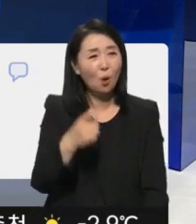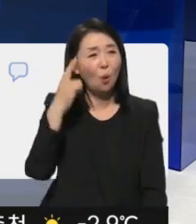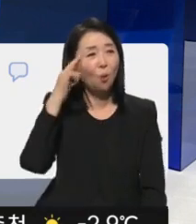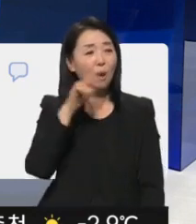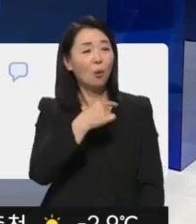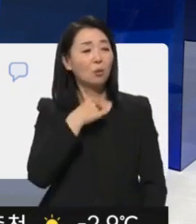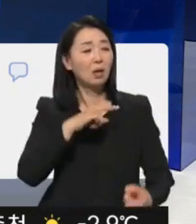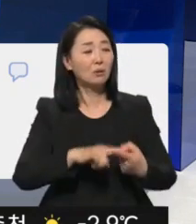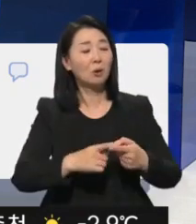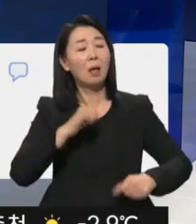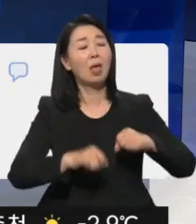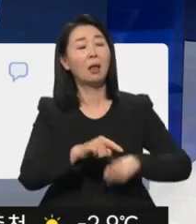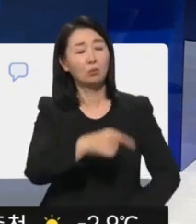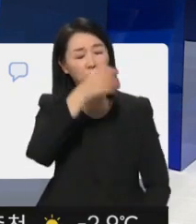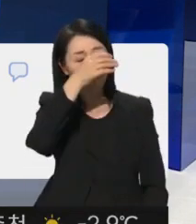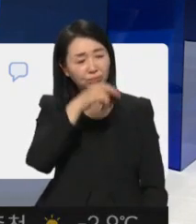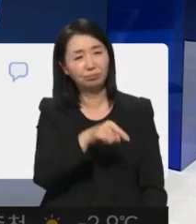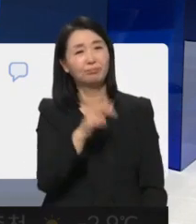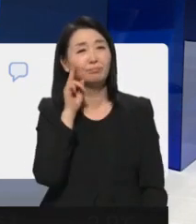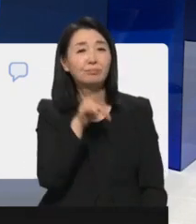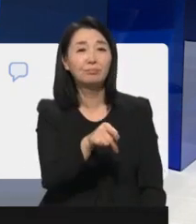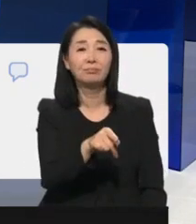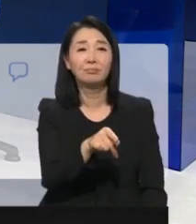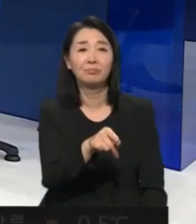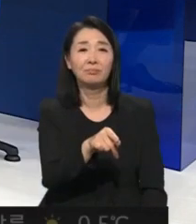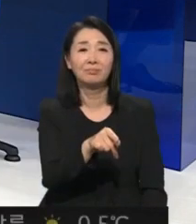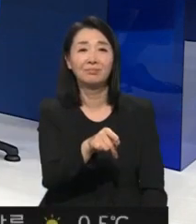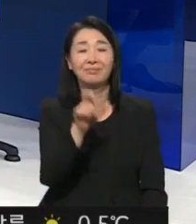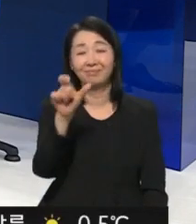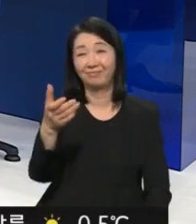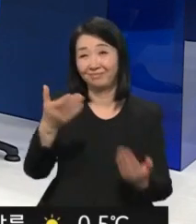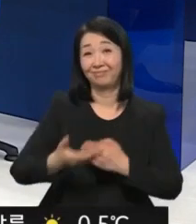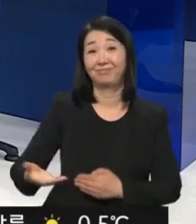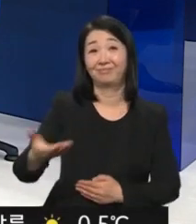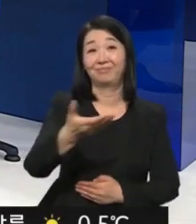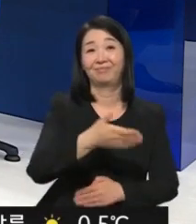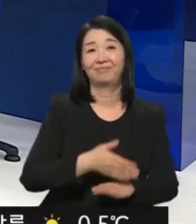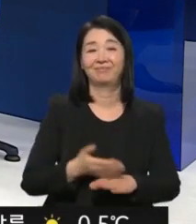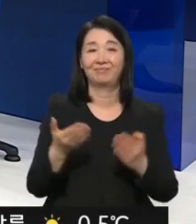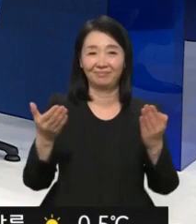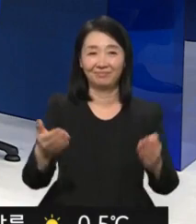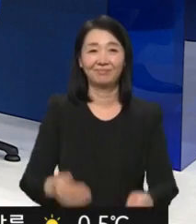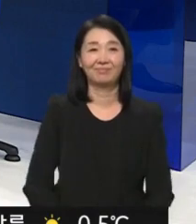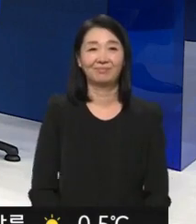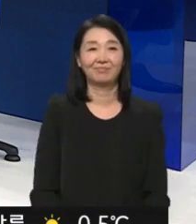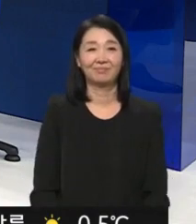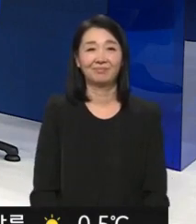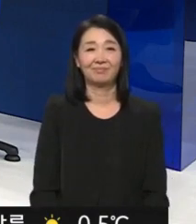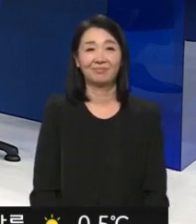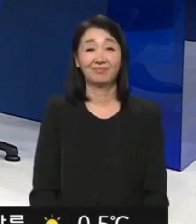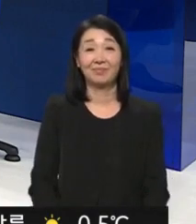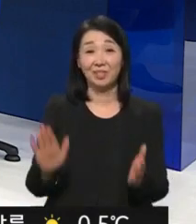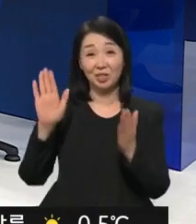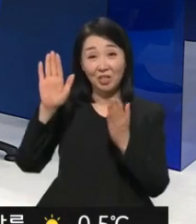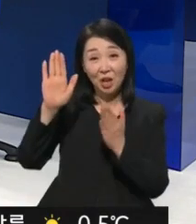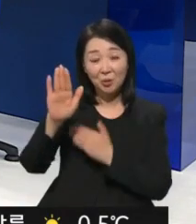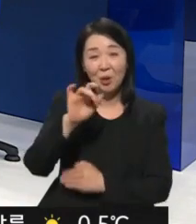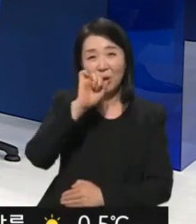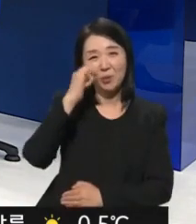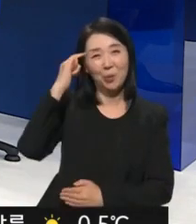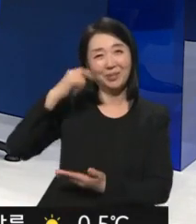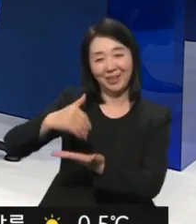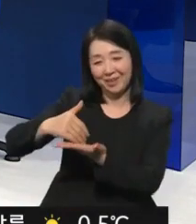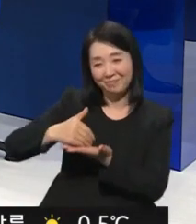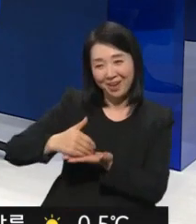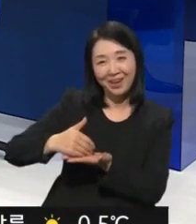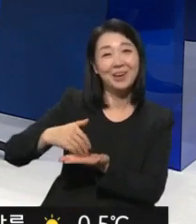하고 싶은 대로 하는지 정말 심하다라고 하셨는데요. 댓글 적어주신 정의원분들 모두 고맙습니다. 네, 이 시간 이후로도 좋은